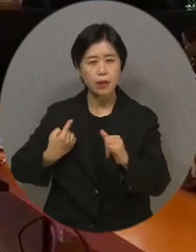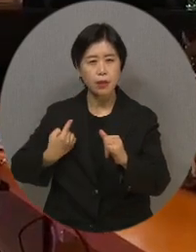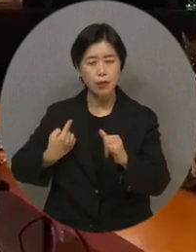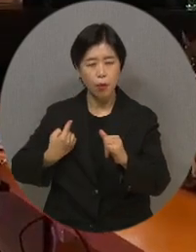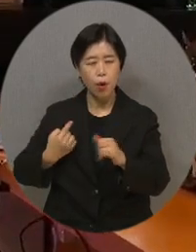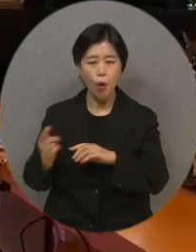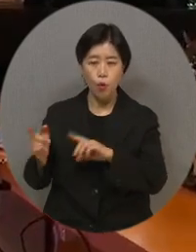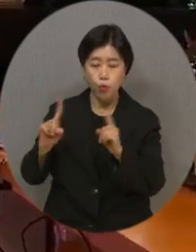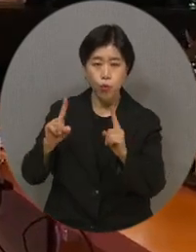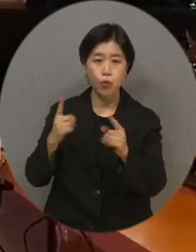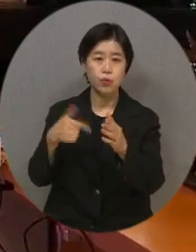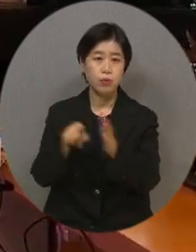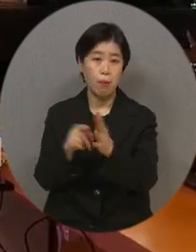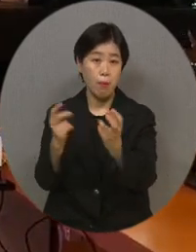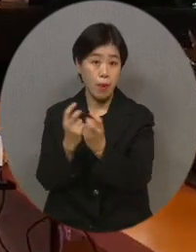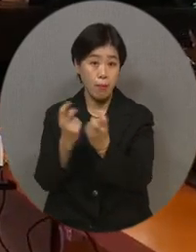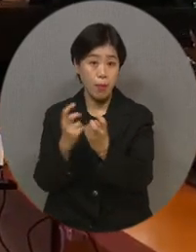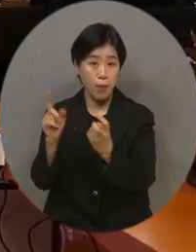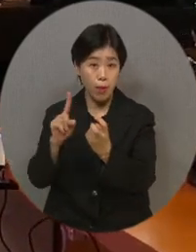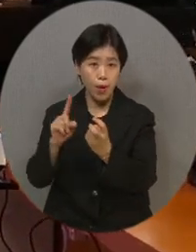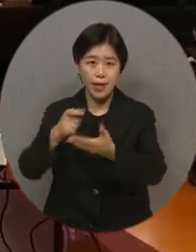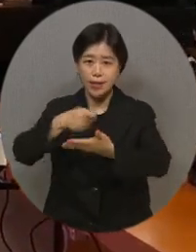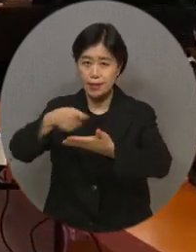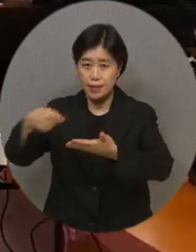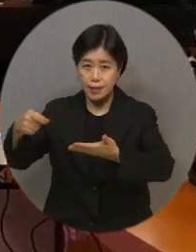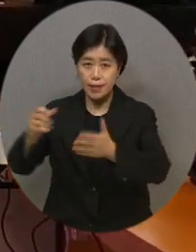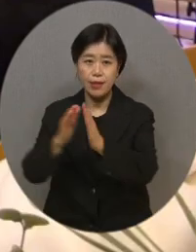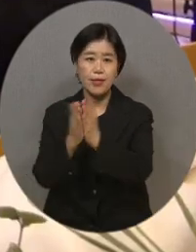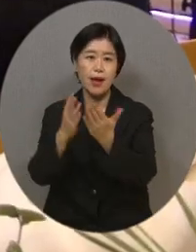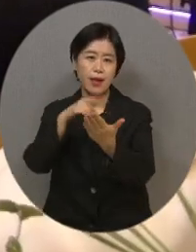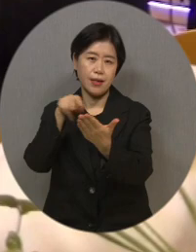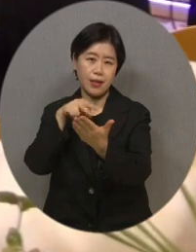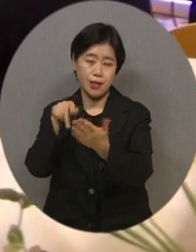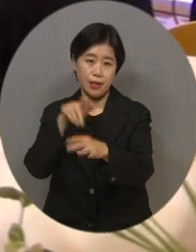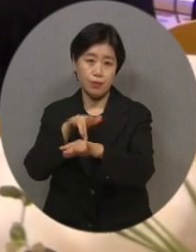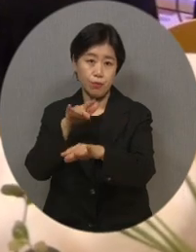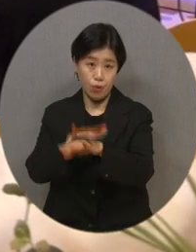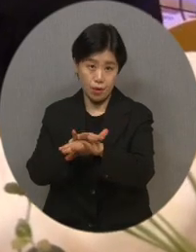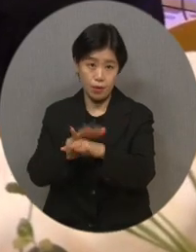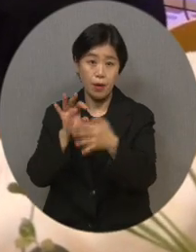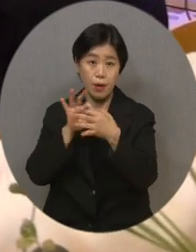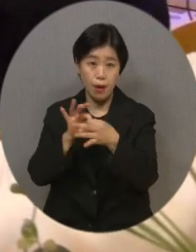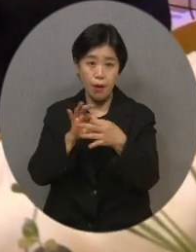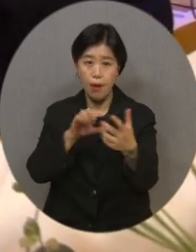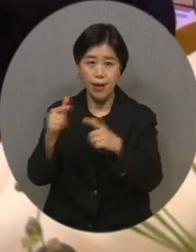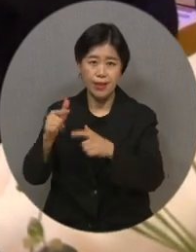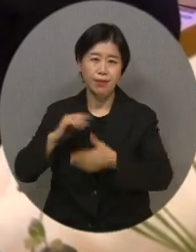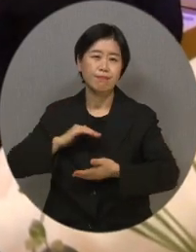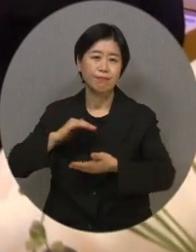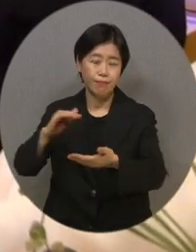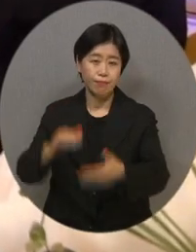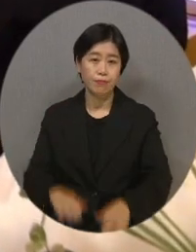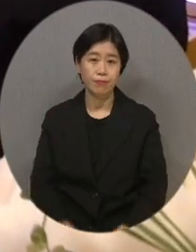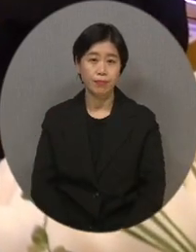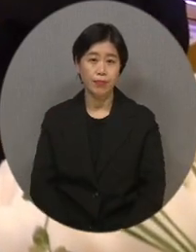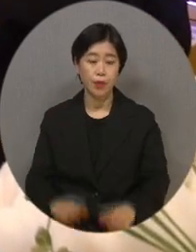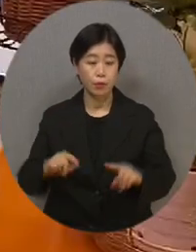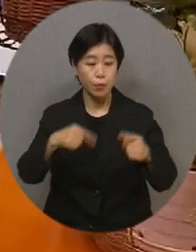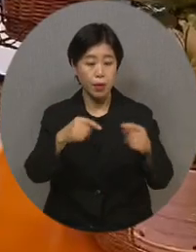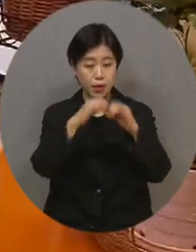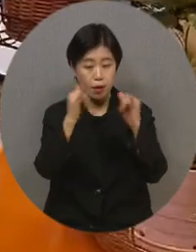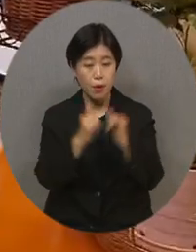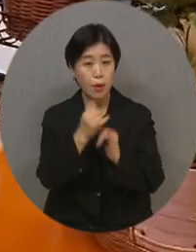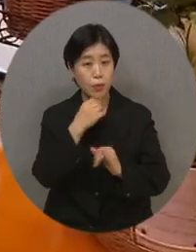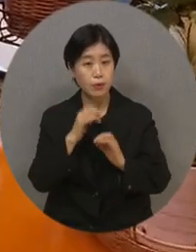읽기 습관, 도전 등 1,000권 책 읽기를 중심으로 한 이야기는 참여한 사회복지사들의 관심을 모았습니다.